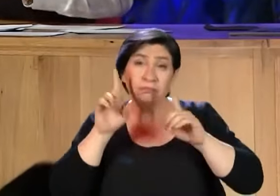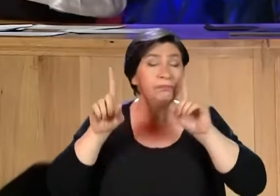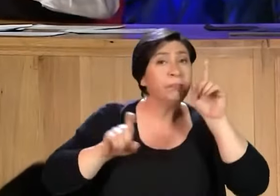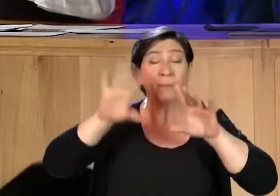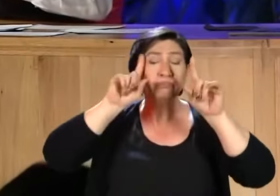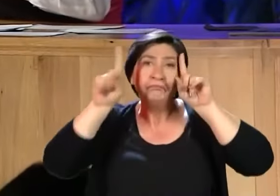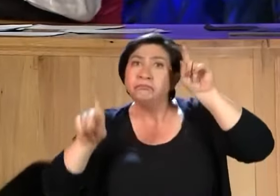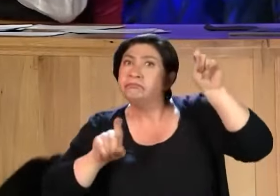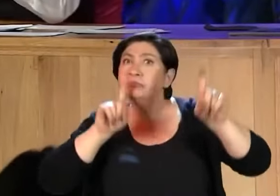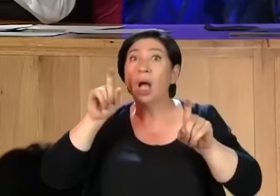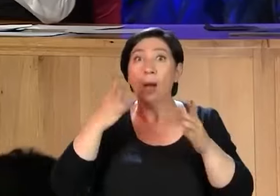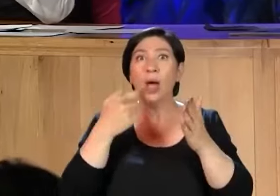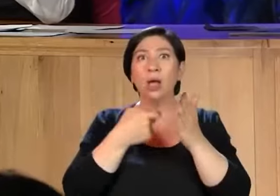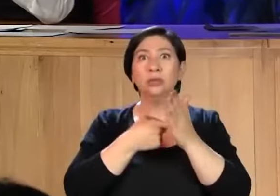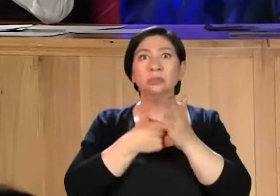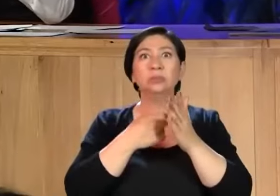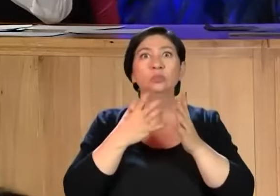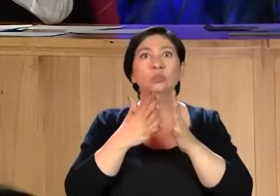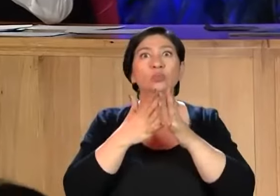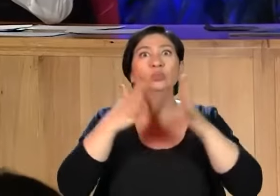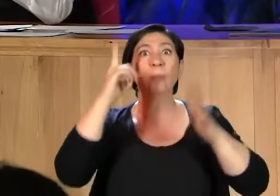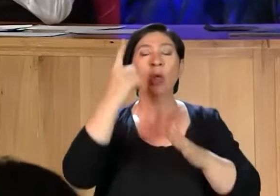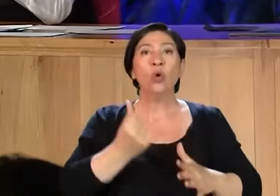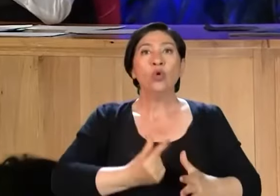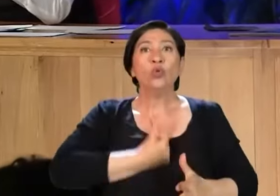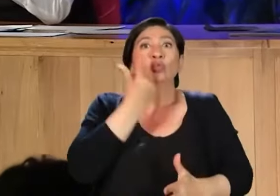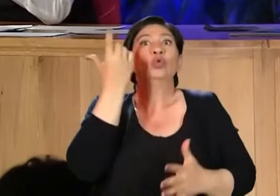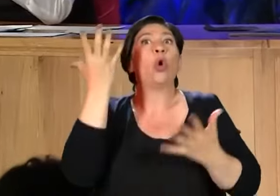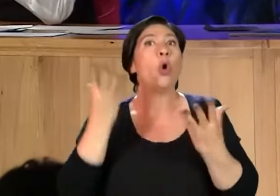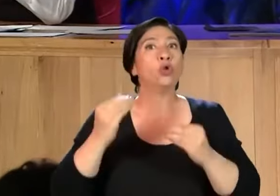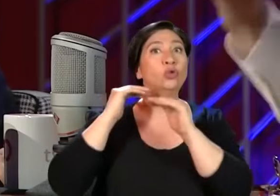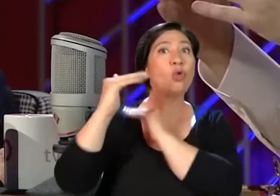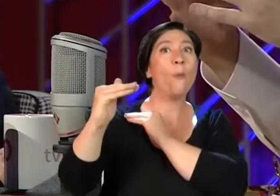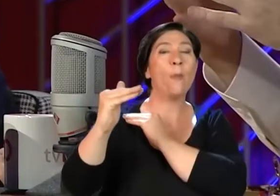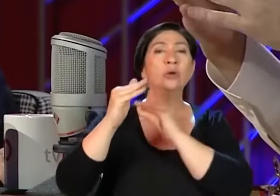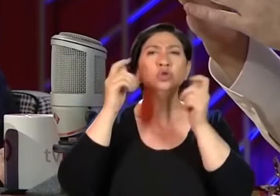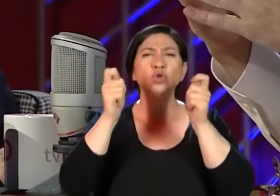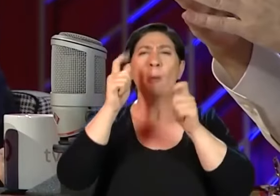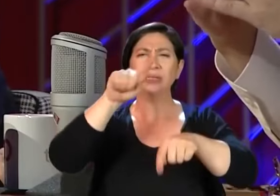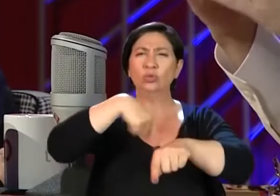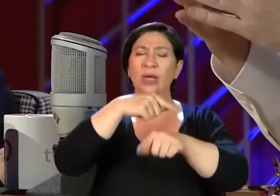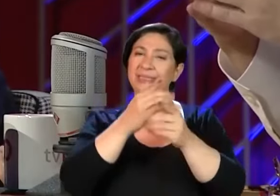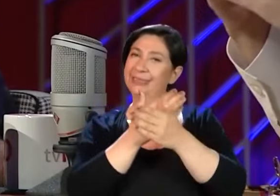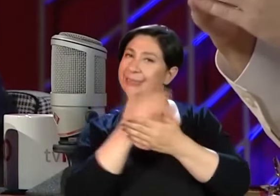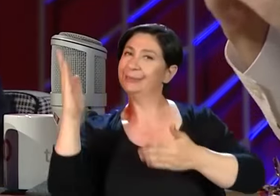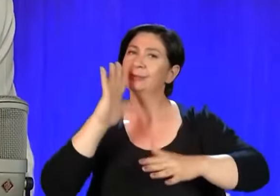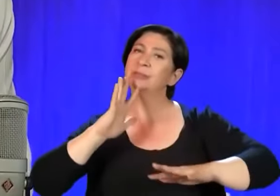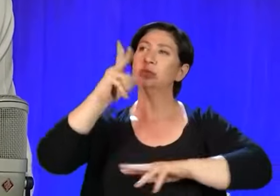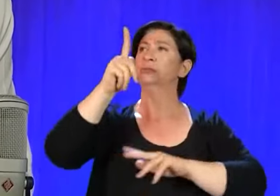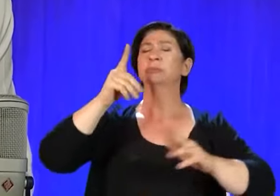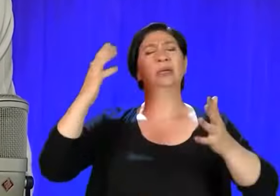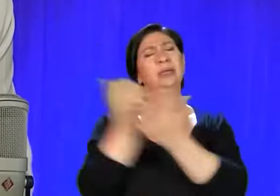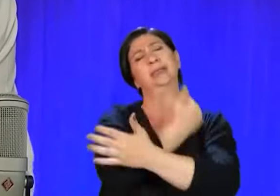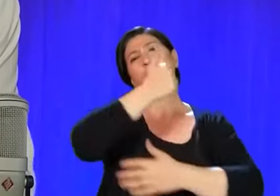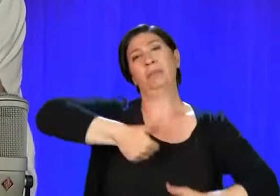denilirken hakikaten isminiz büyük bir umut kaynağı oldu ve zor bir süreci geçirdiniz ve sonuçta kazandınız,